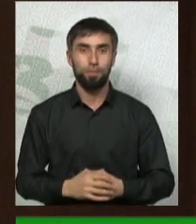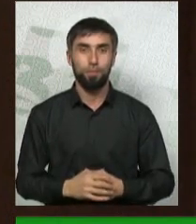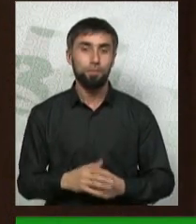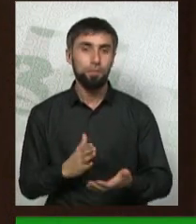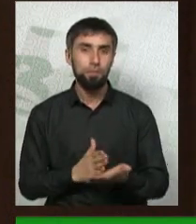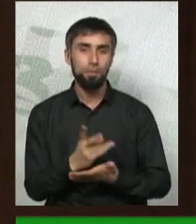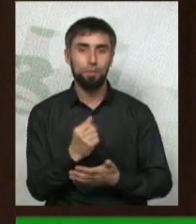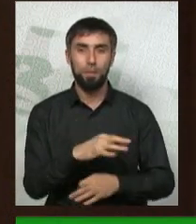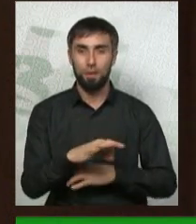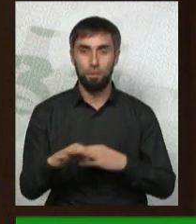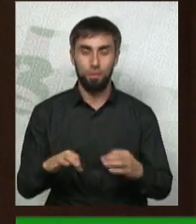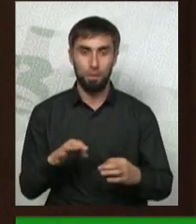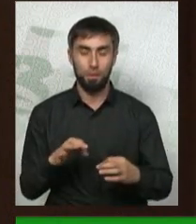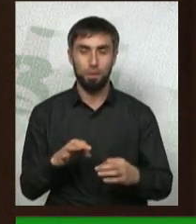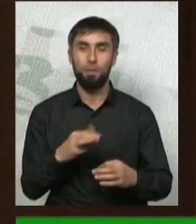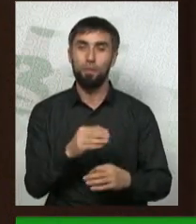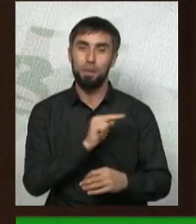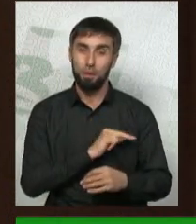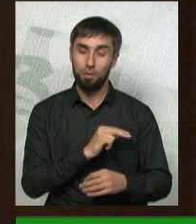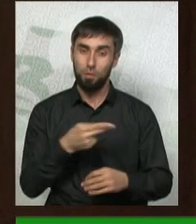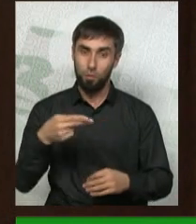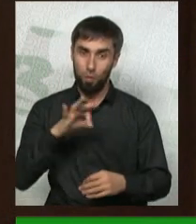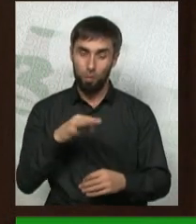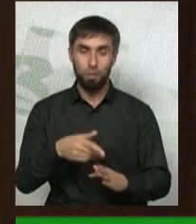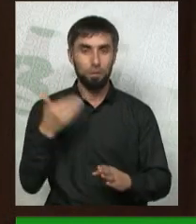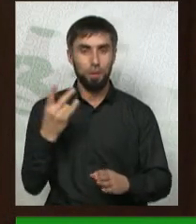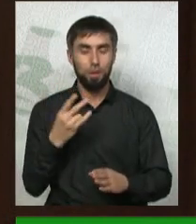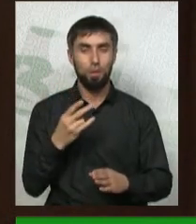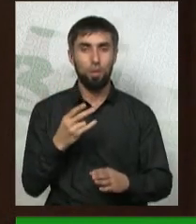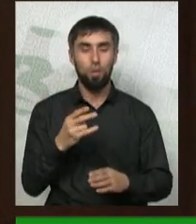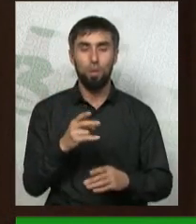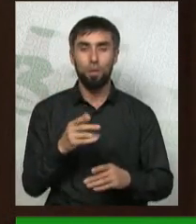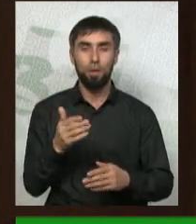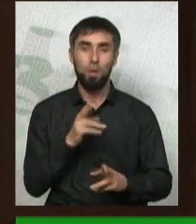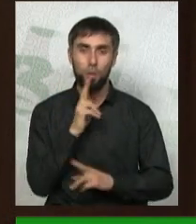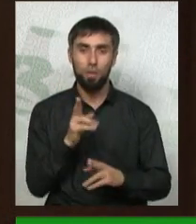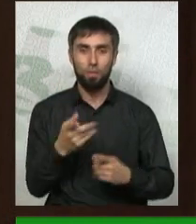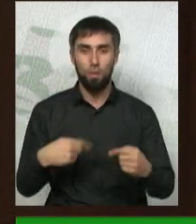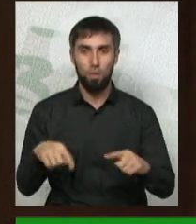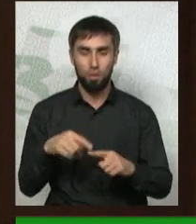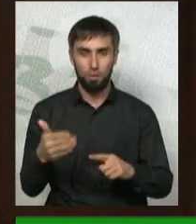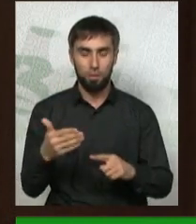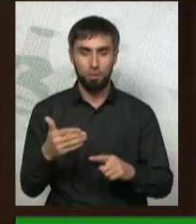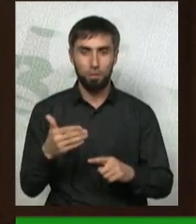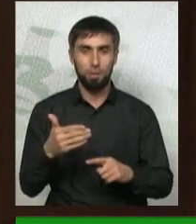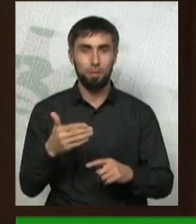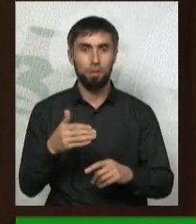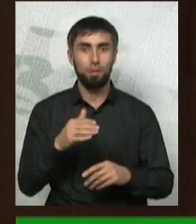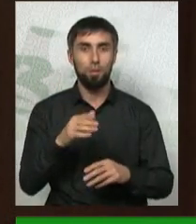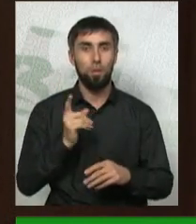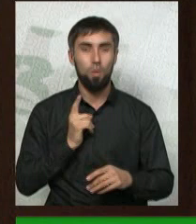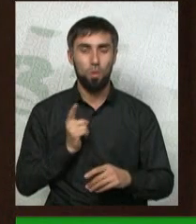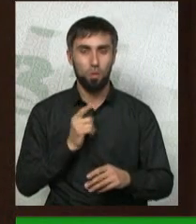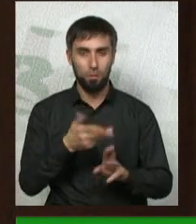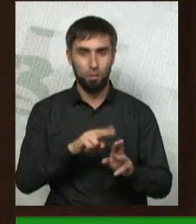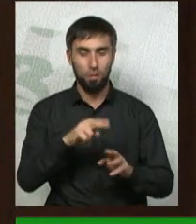выхода на проектирование данных работ должны обратиться в органы охраны объектов культурного наследия, в частности, на территории Республики Ингушетия, это является